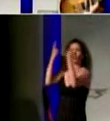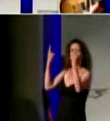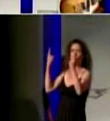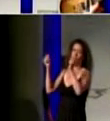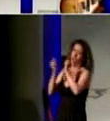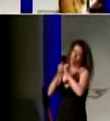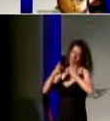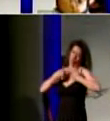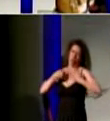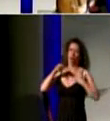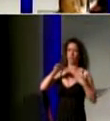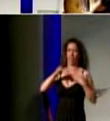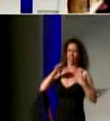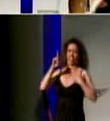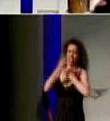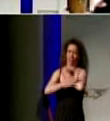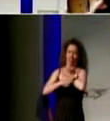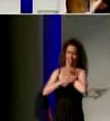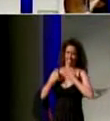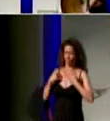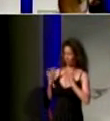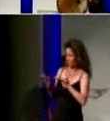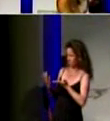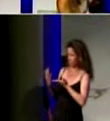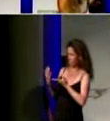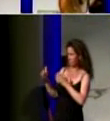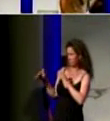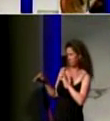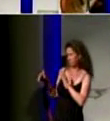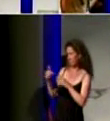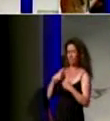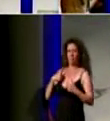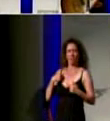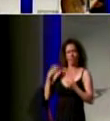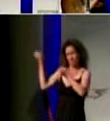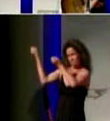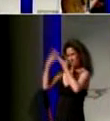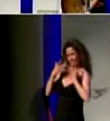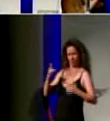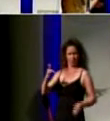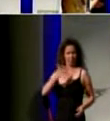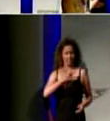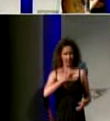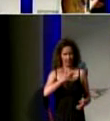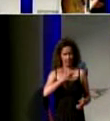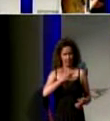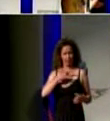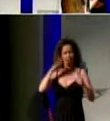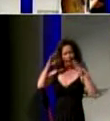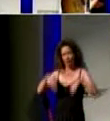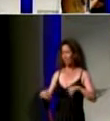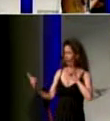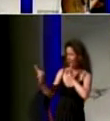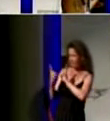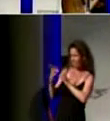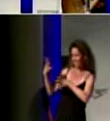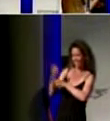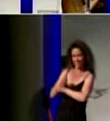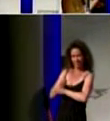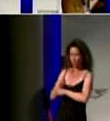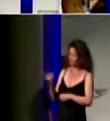Martin Deschamps. Et son message m'a touché. On a réussi à se rejoindre et je l'ai